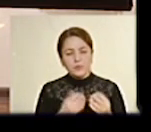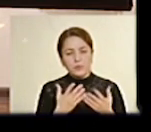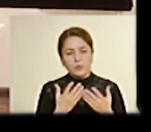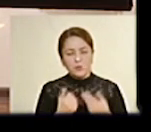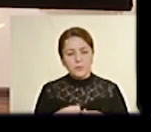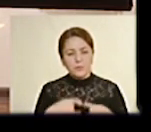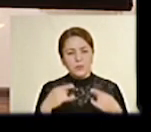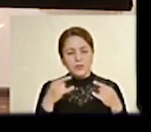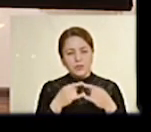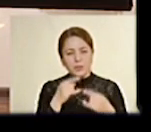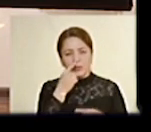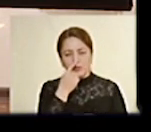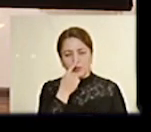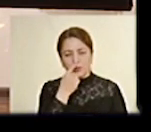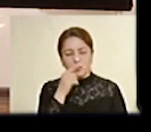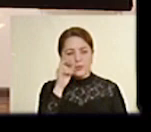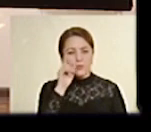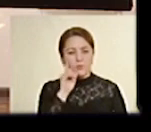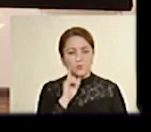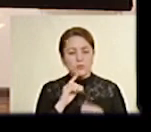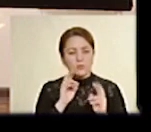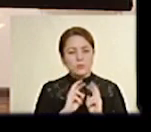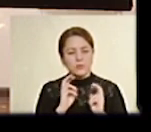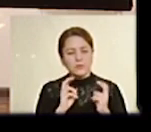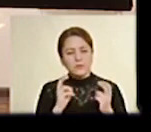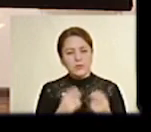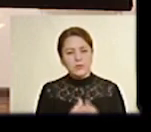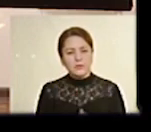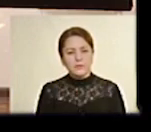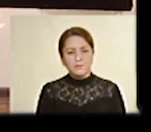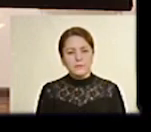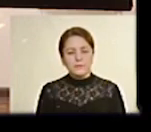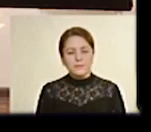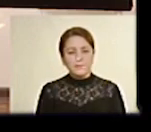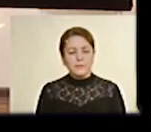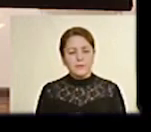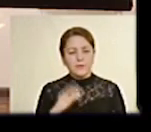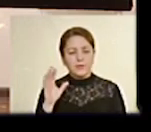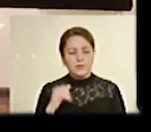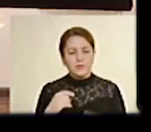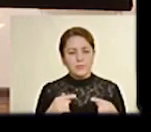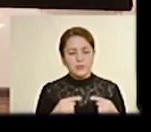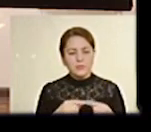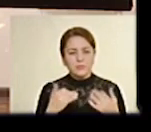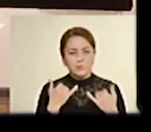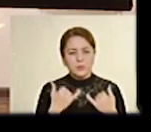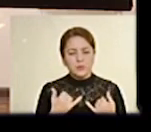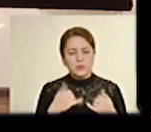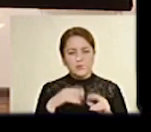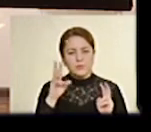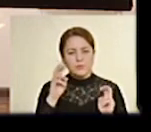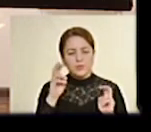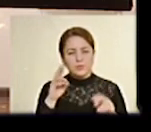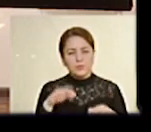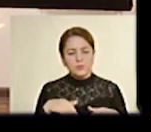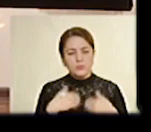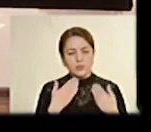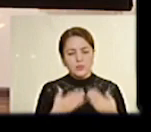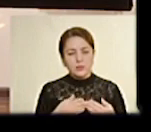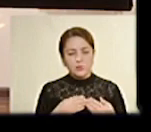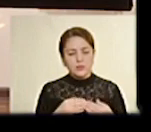olib, ekran qarshisiga yaqinroq va qulayroq joylashib oling. va albatta bugungi mavzu yuzasidan